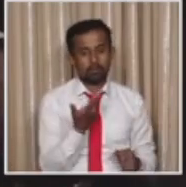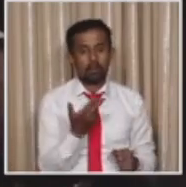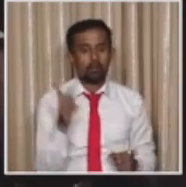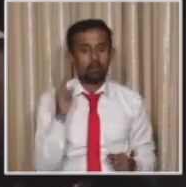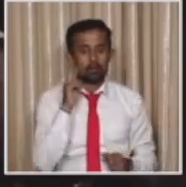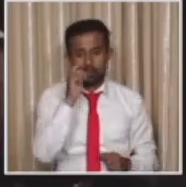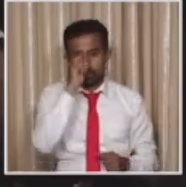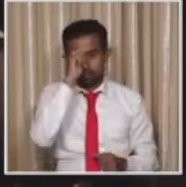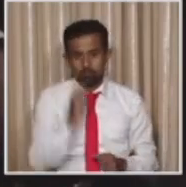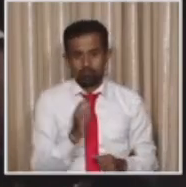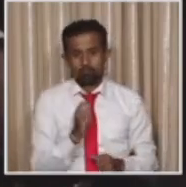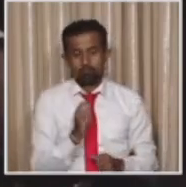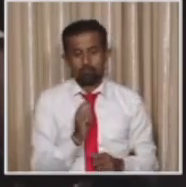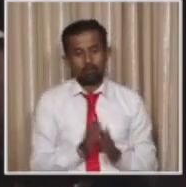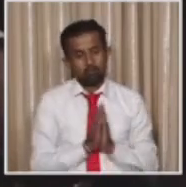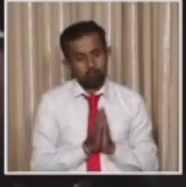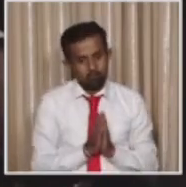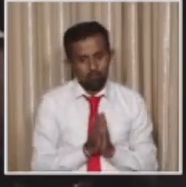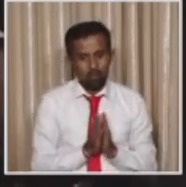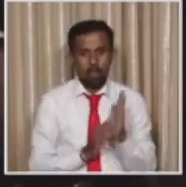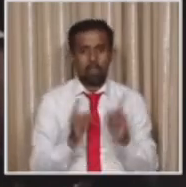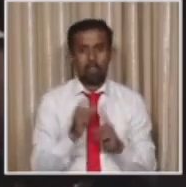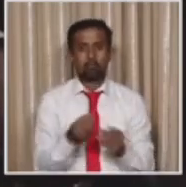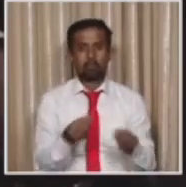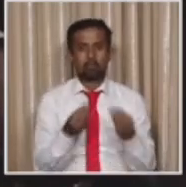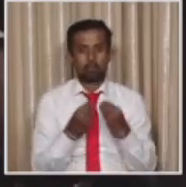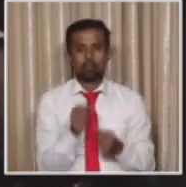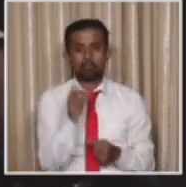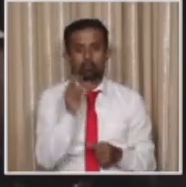වසිංහ මහත්තයාගේ කකුල් දෙක ගාව වැඳ වැටලා අමතිකම් ගත්ත කට්ටිය දැන්